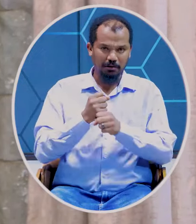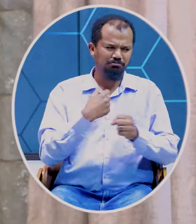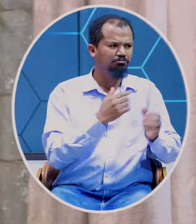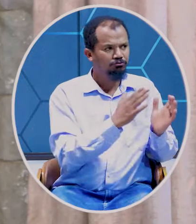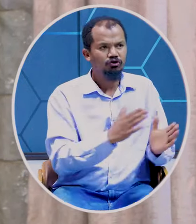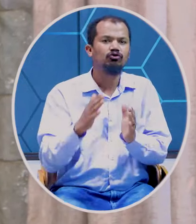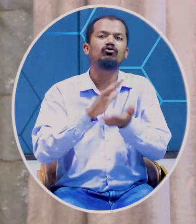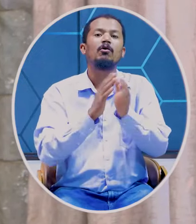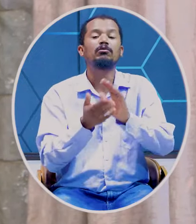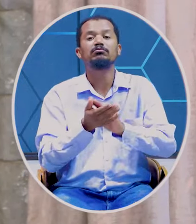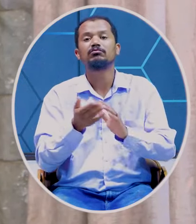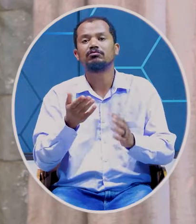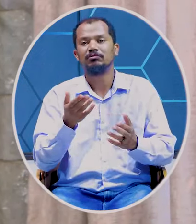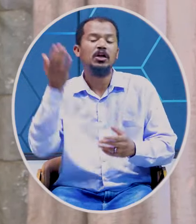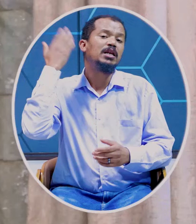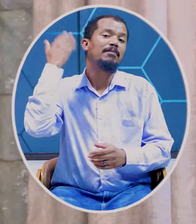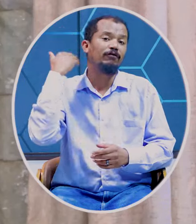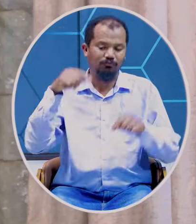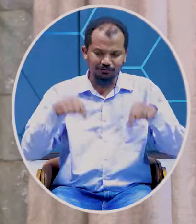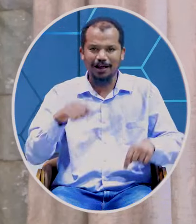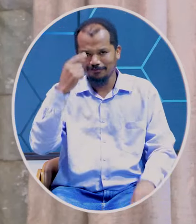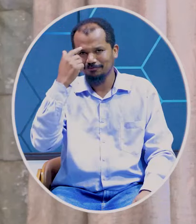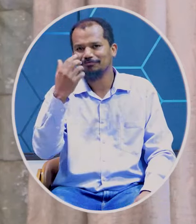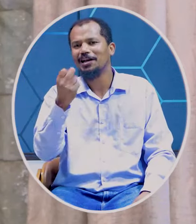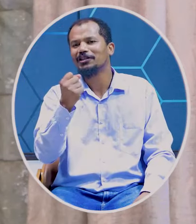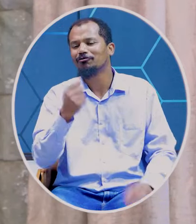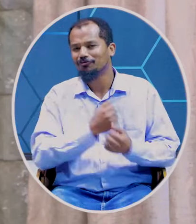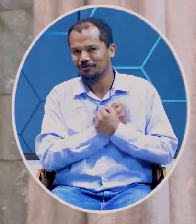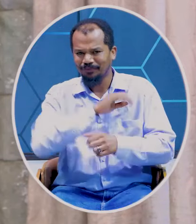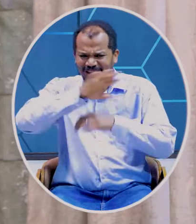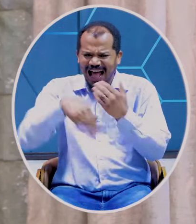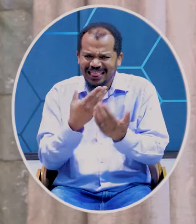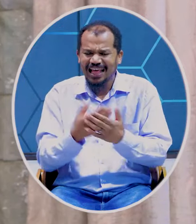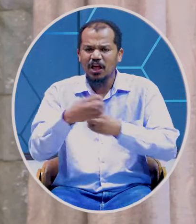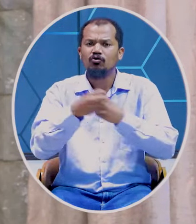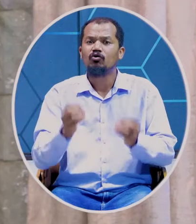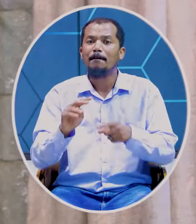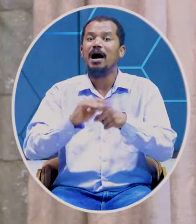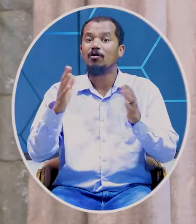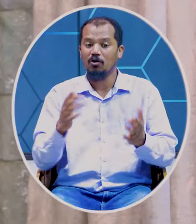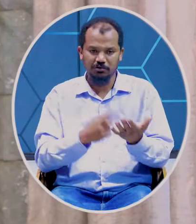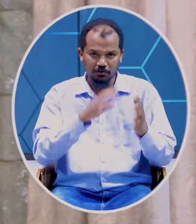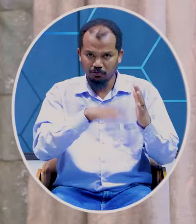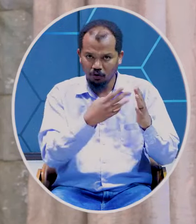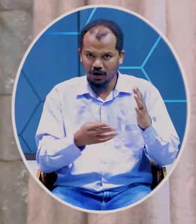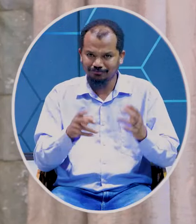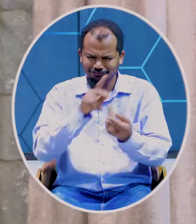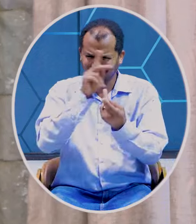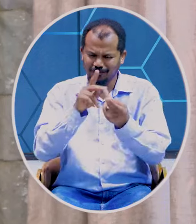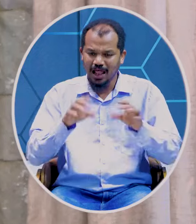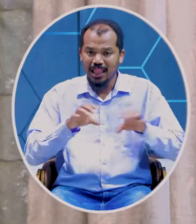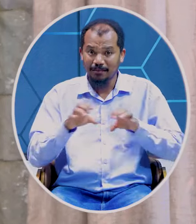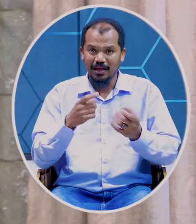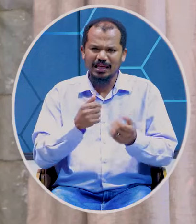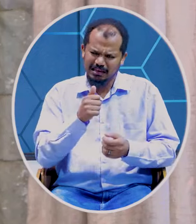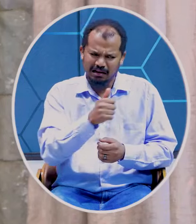ለማስተናገድ እኛ ዝግጆች መሆናችንን እንደ ወትሮ ሁሉ ዛሬም ልናስታውሳችሁ እንወዳለን። አጠቃላይ የስቱዲዮ ባለሙያዎች ይህን ፕሮግራም የተሳካ